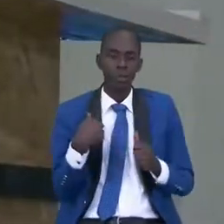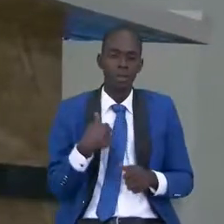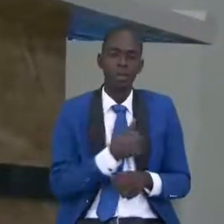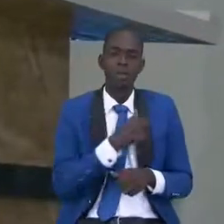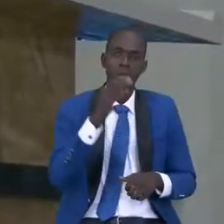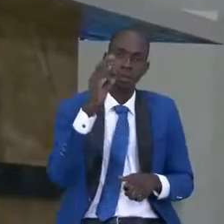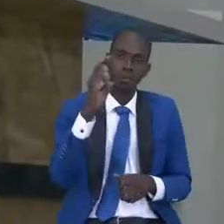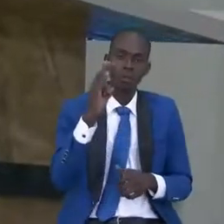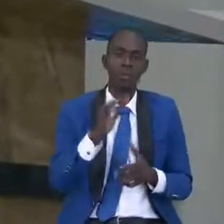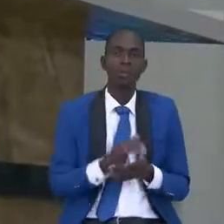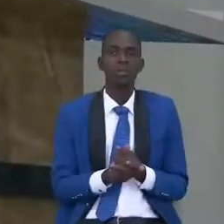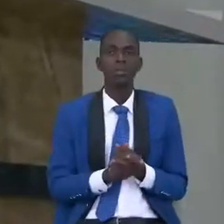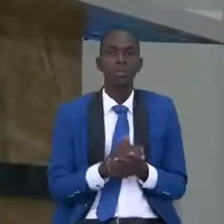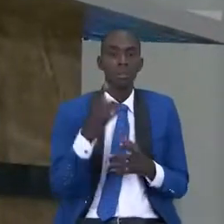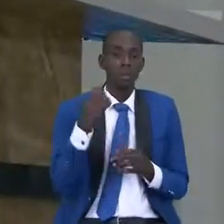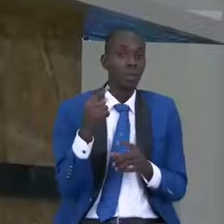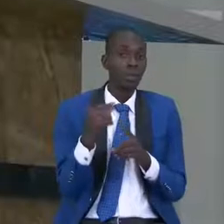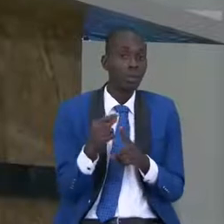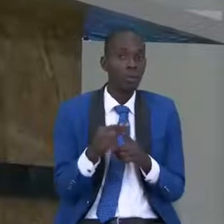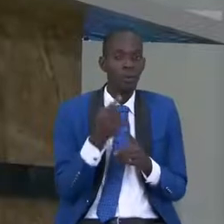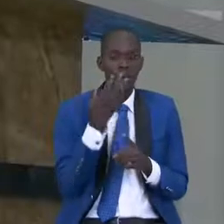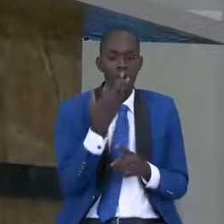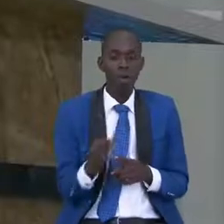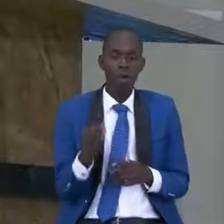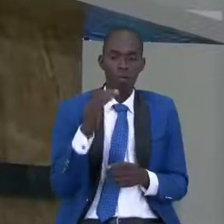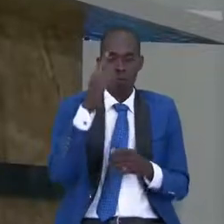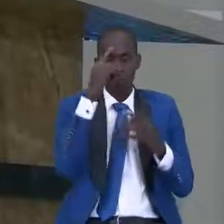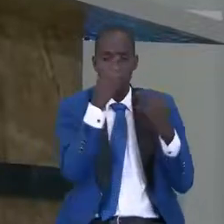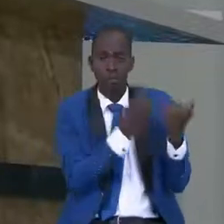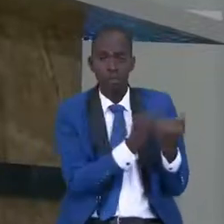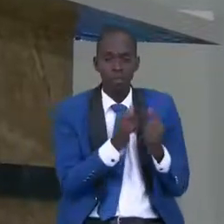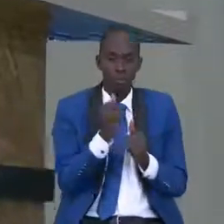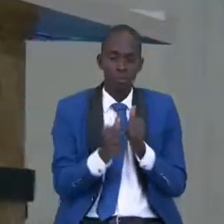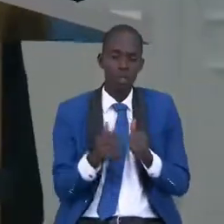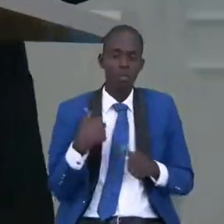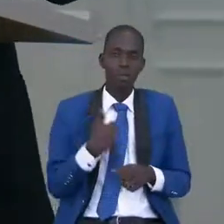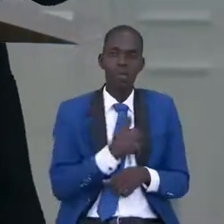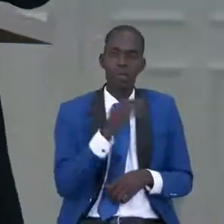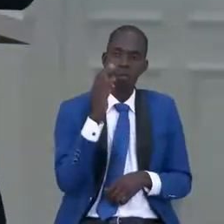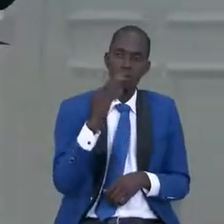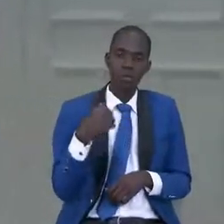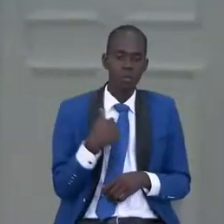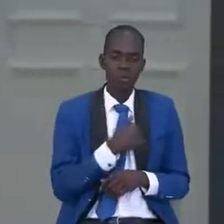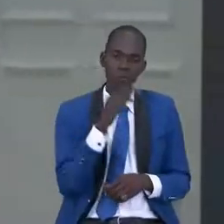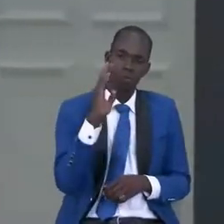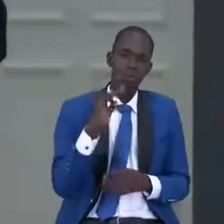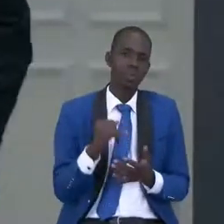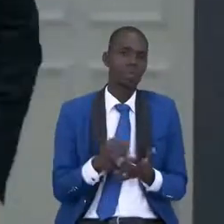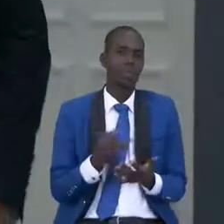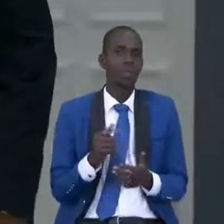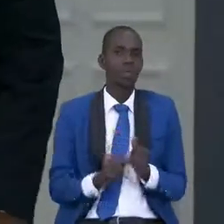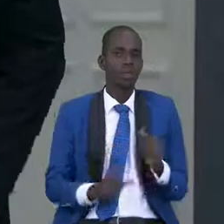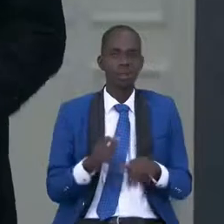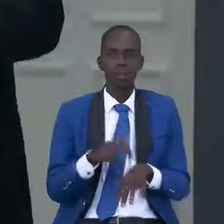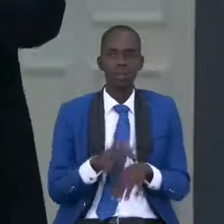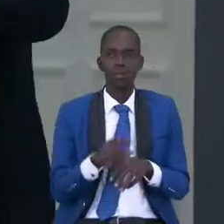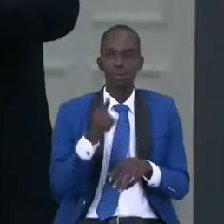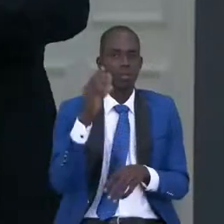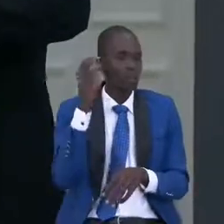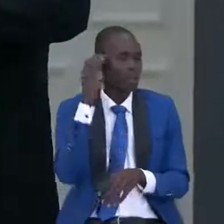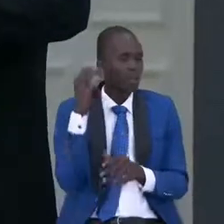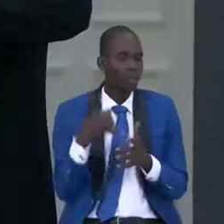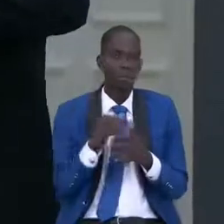prêchons. Romains 10, 8. Oh, c'est la parole de foi que nous prêchons. Nous la prêchons. Tu l'entends.